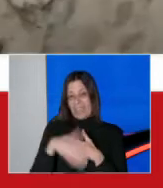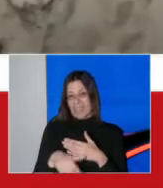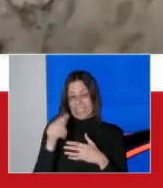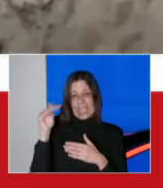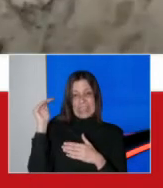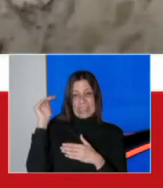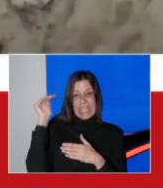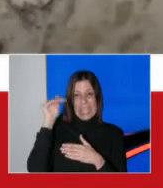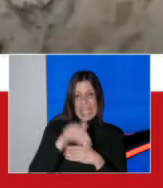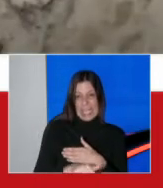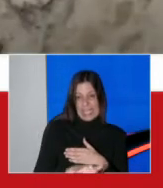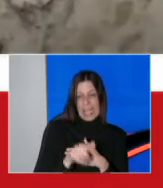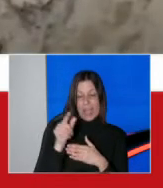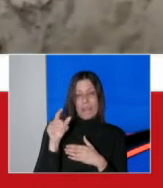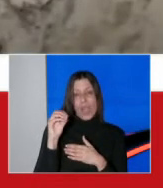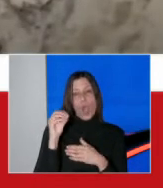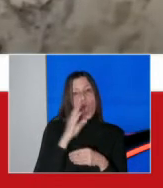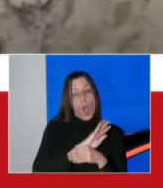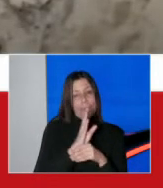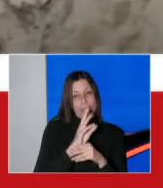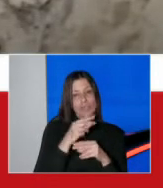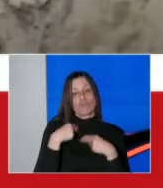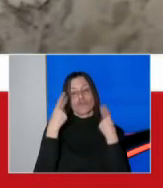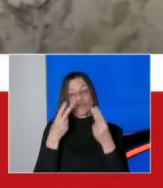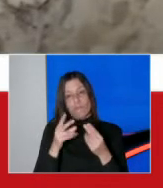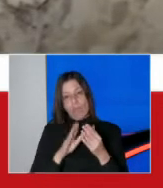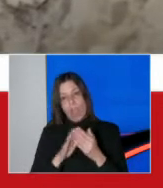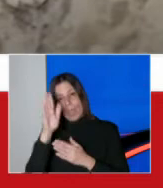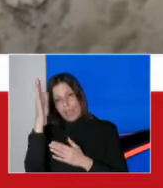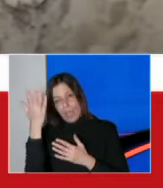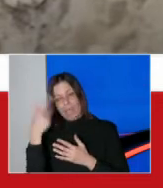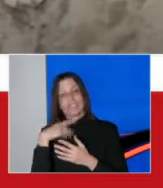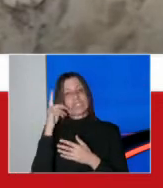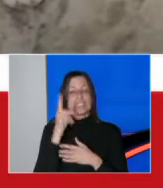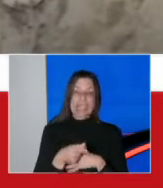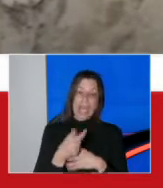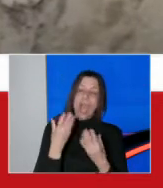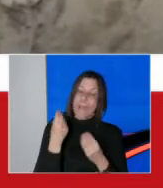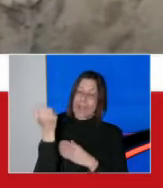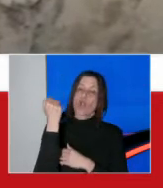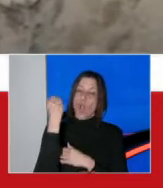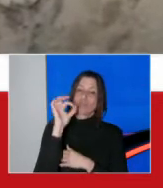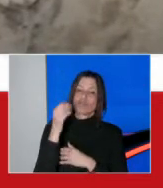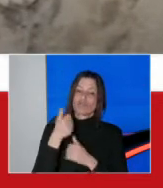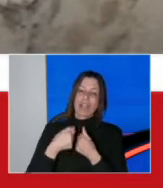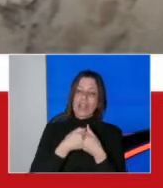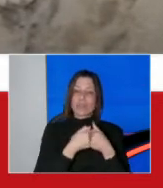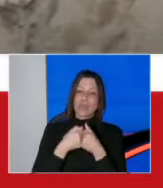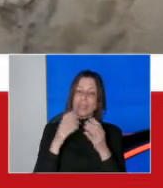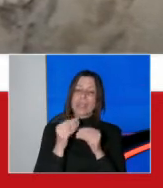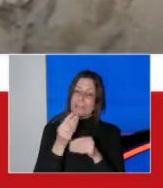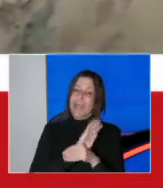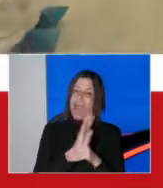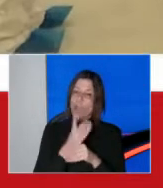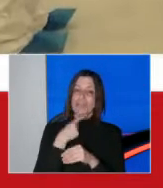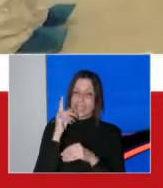הירידה מהגל של האומיקרון, ושוב יש שם עלייה, וצריך כנראה הרבה כוח כדי להתמודד עם הקורונה, וכנראה